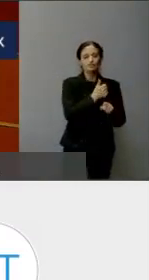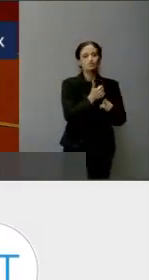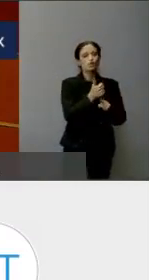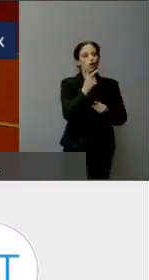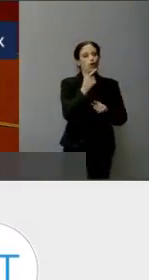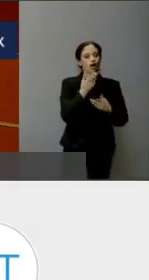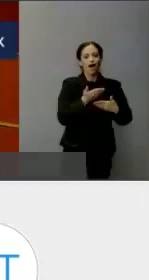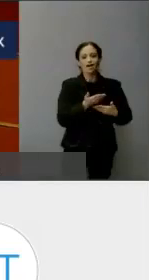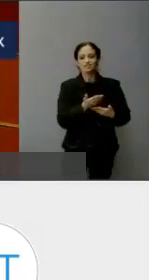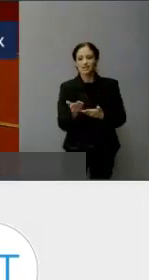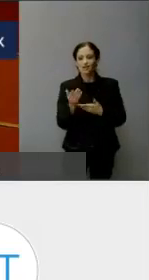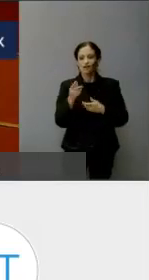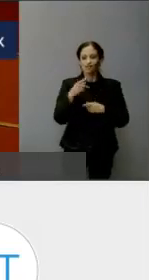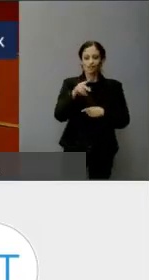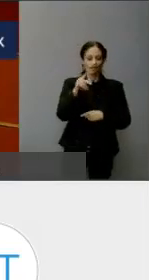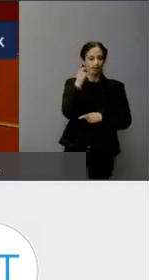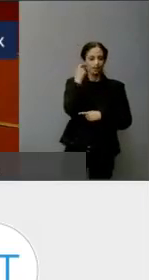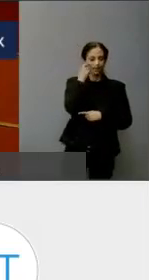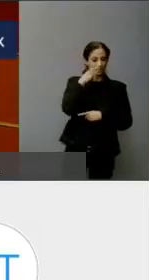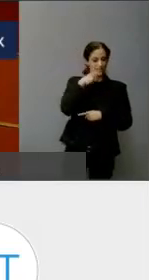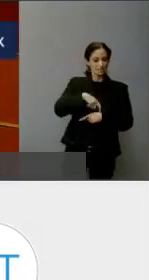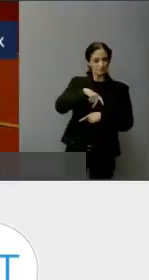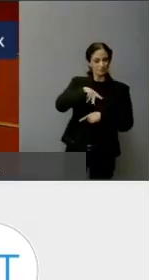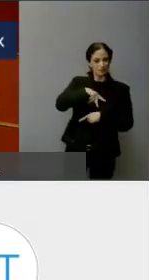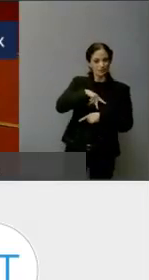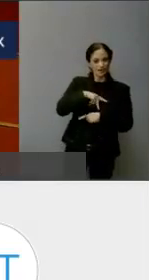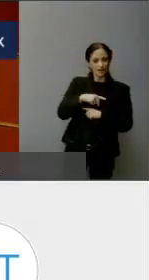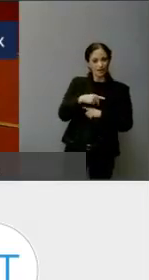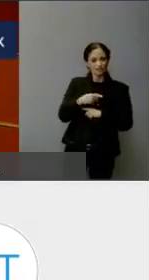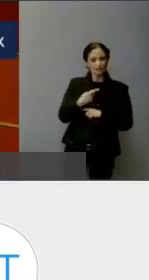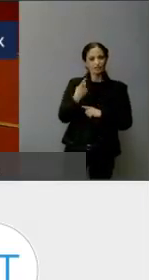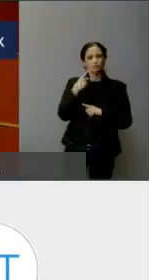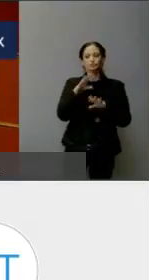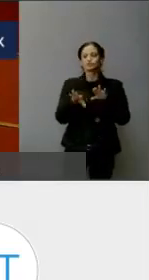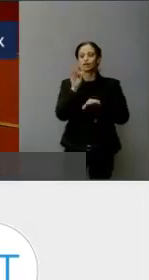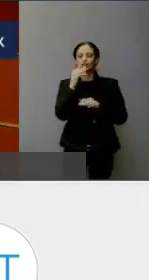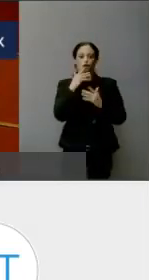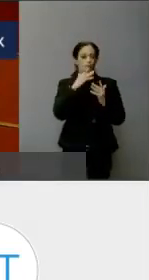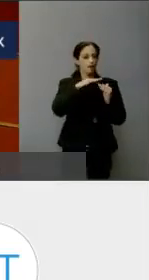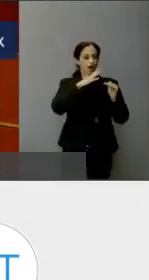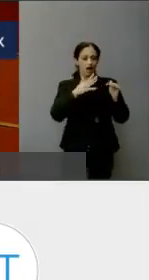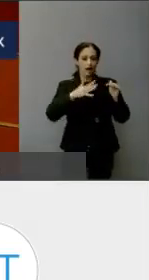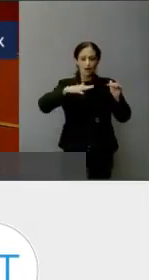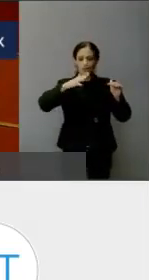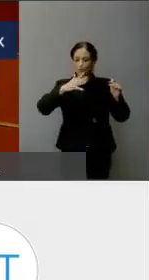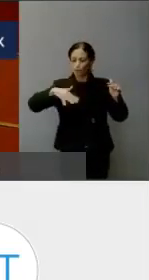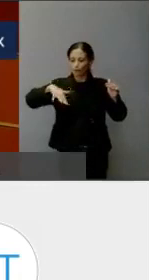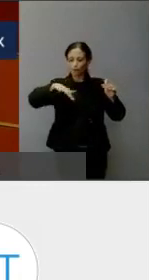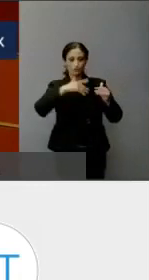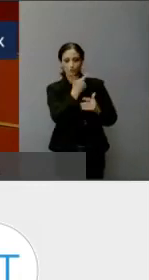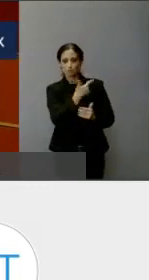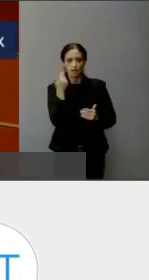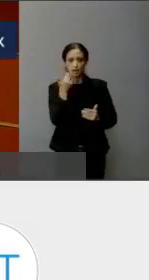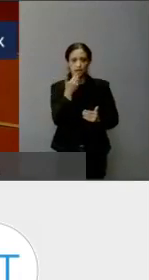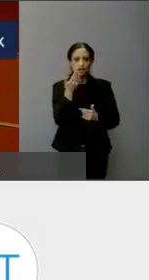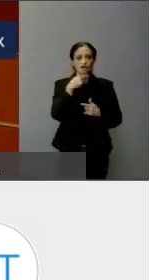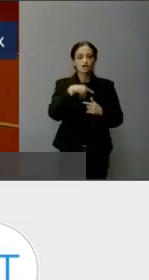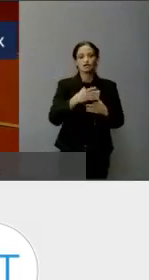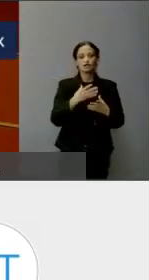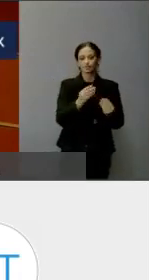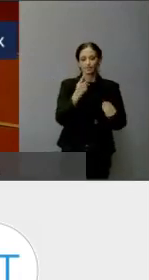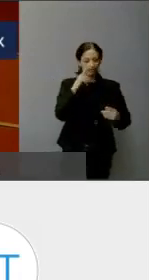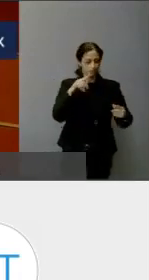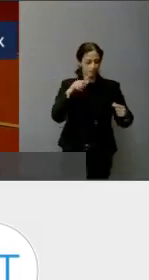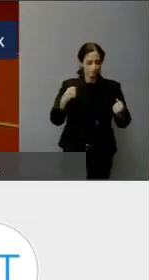privati che via via si sono sottoposti e quindi abbiamo scelte senza armonia prive di un disegno complessivo spesso confliggenti da loro e tra